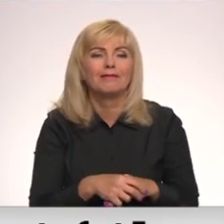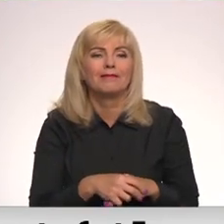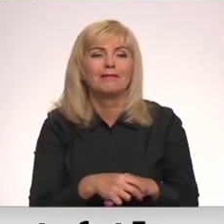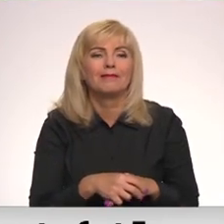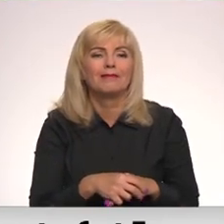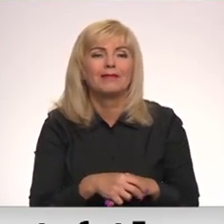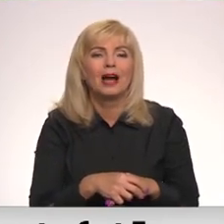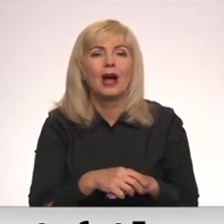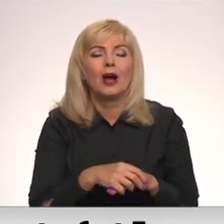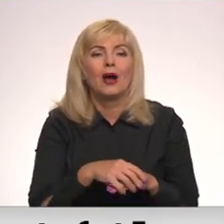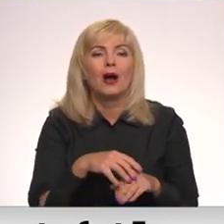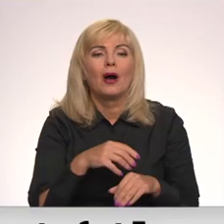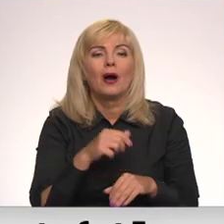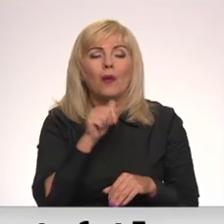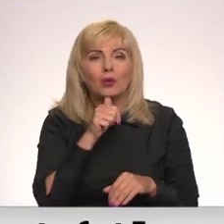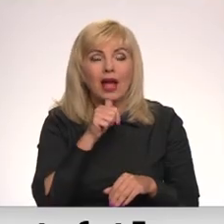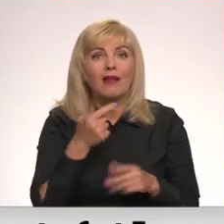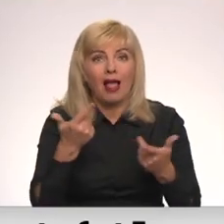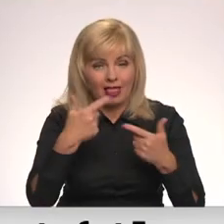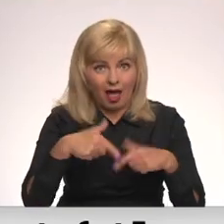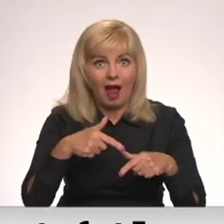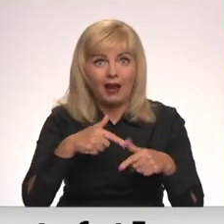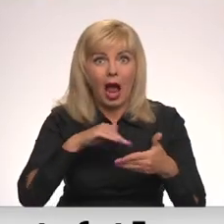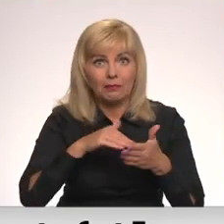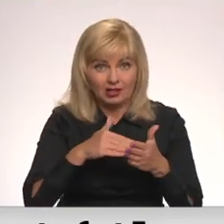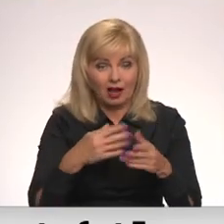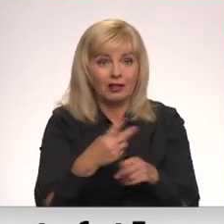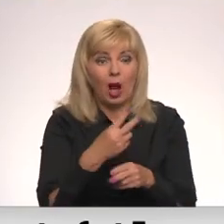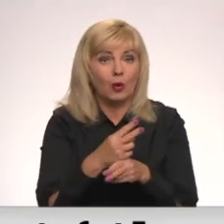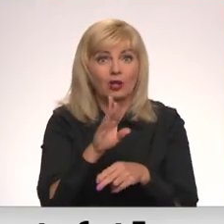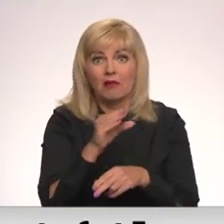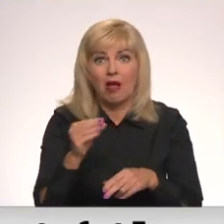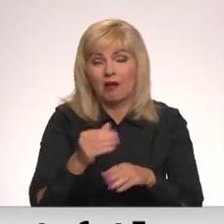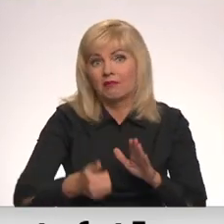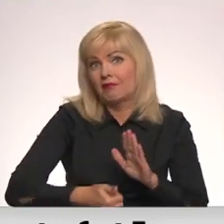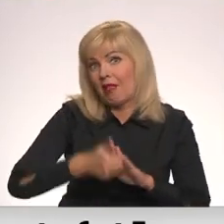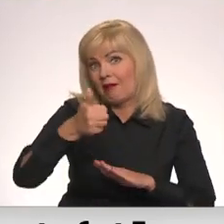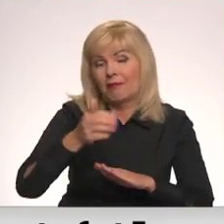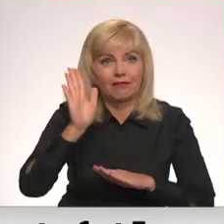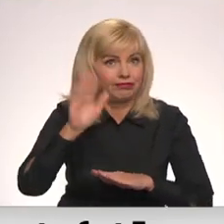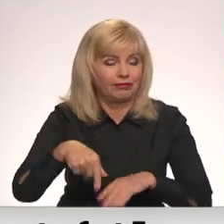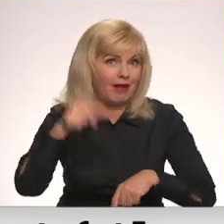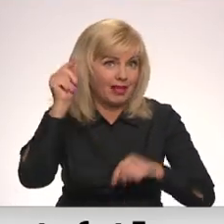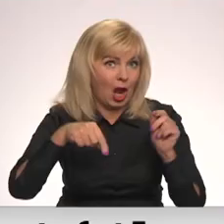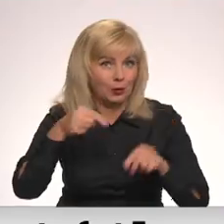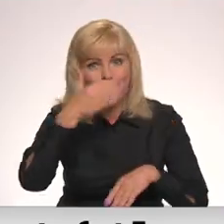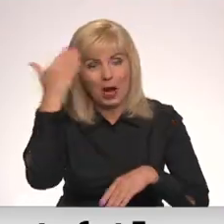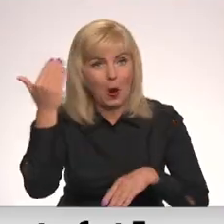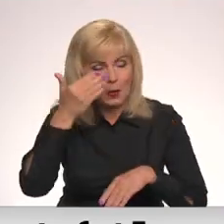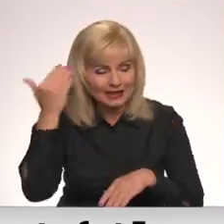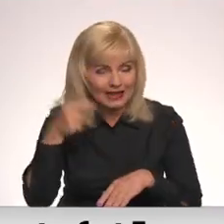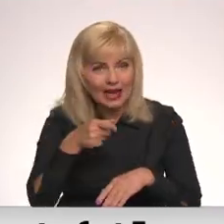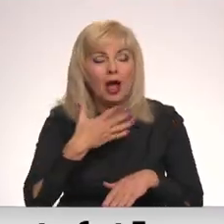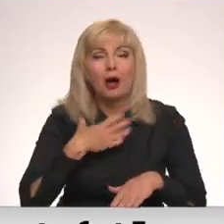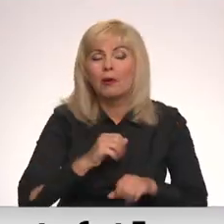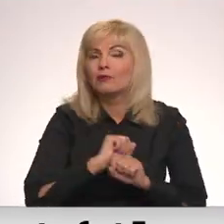Odi. Odi un netīrība. Laika ptāki traucēja? Nē. Nē. Tas jau labāk, ka ledus slīst. Jautrāk. Mums iet ļoti